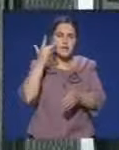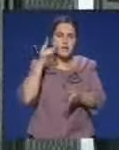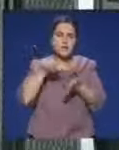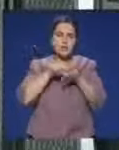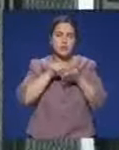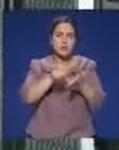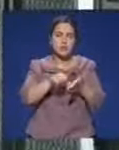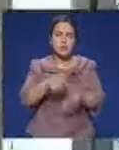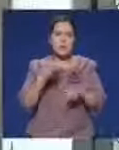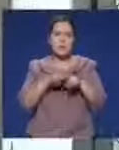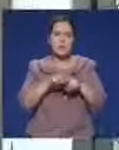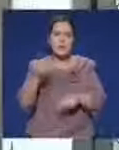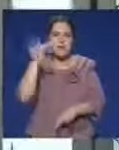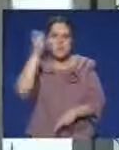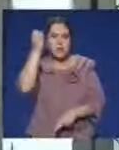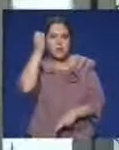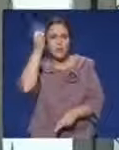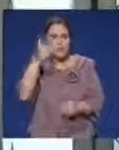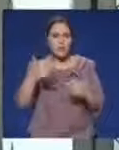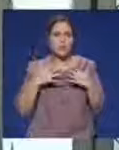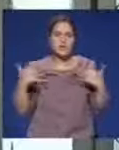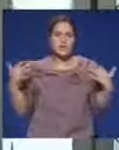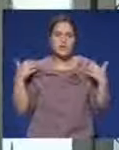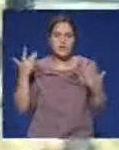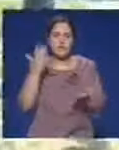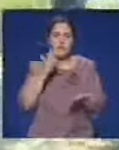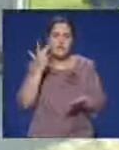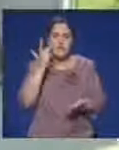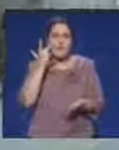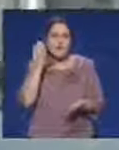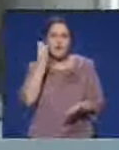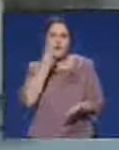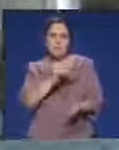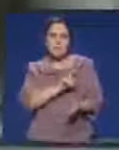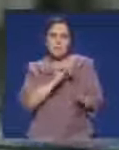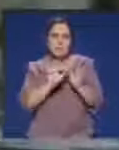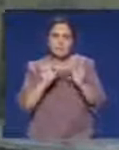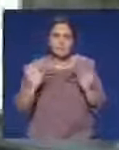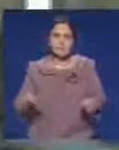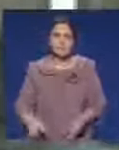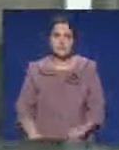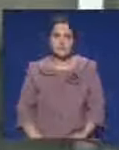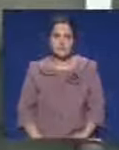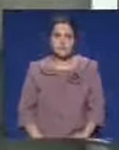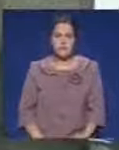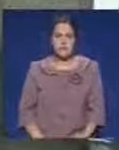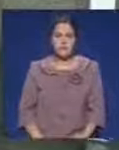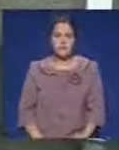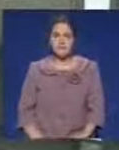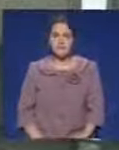областного центра. И везде умные животные показывают свое высокое мастерство. Елена Устимович, Булат Молдагалиев, Айбек Даутов, Актюбинск.